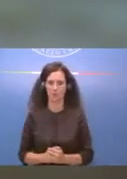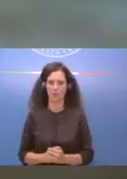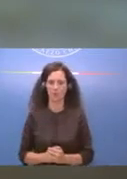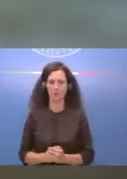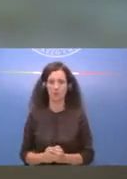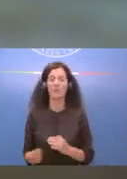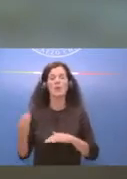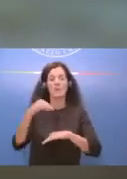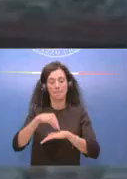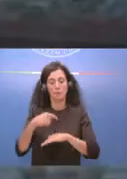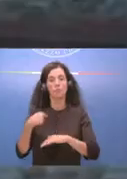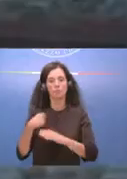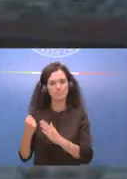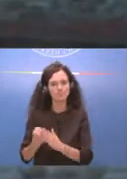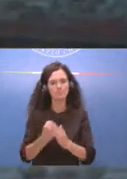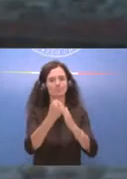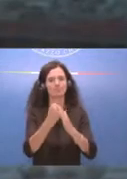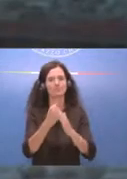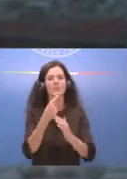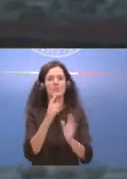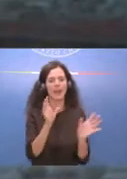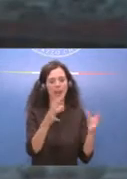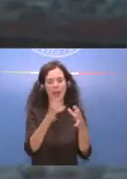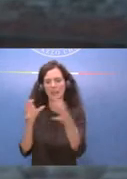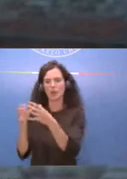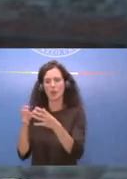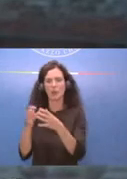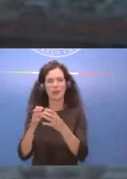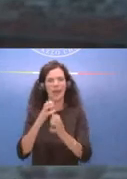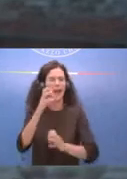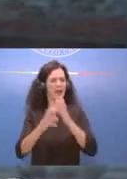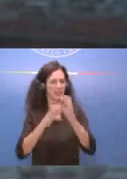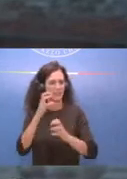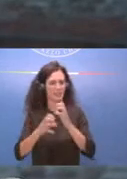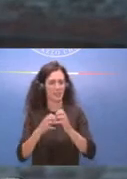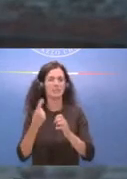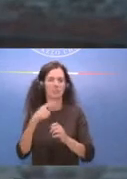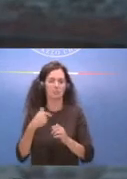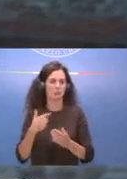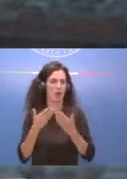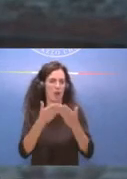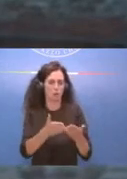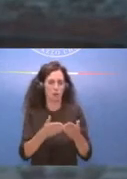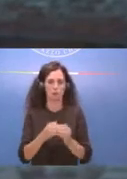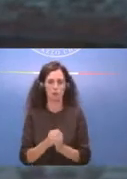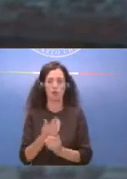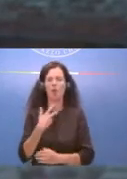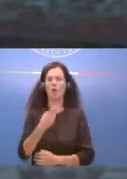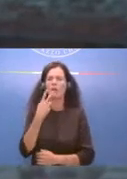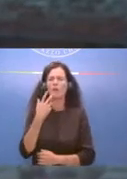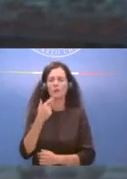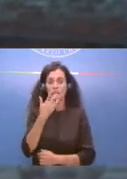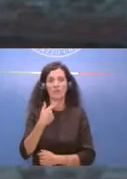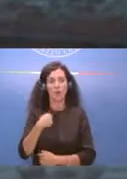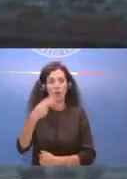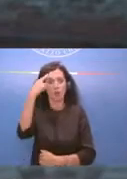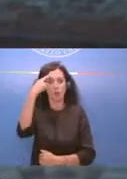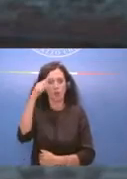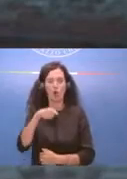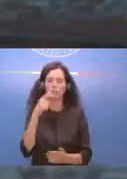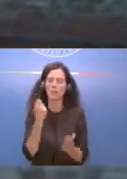delle categorie più colpite voglio ricordare un punto che diventerà importantissimo forse il più importante